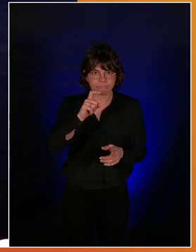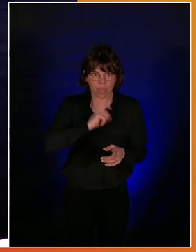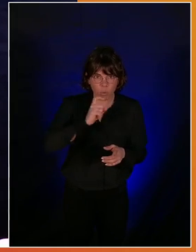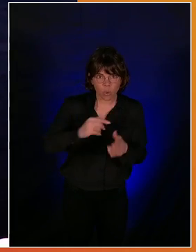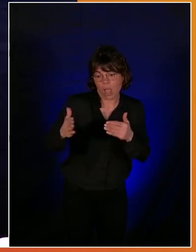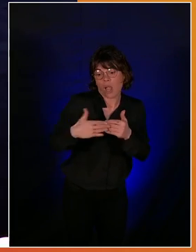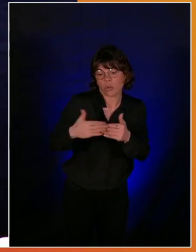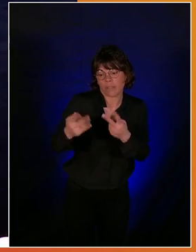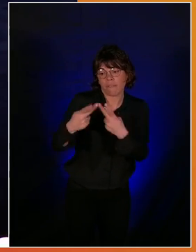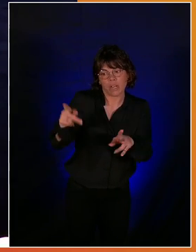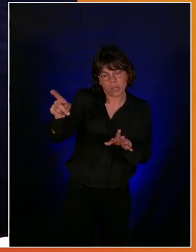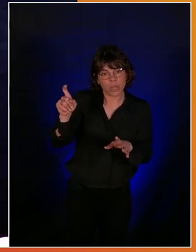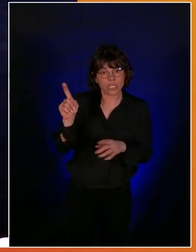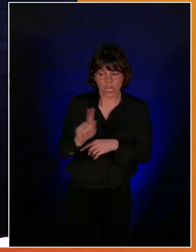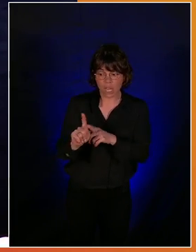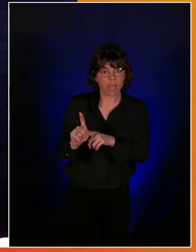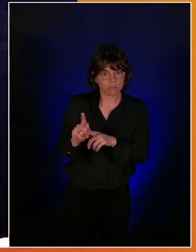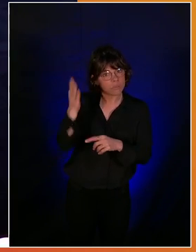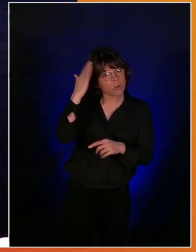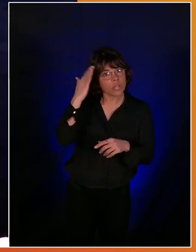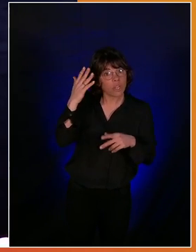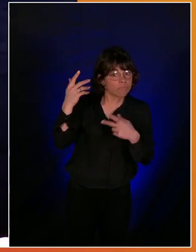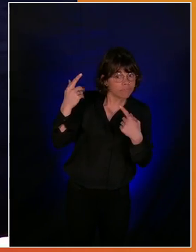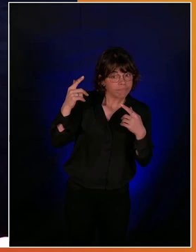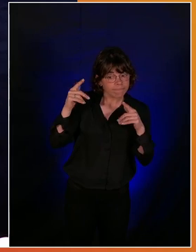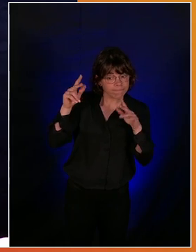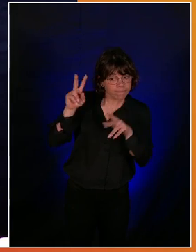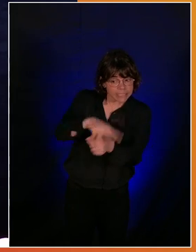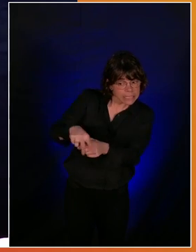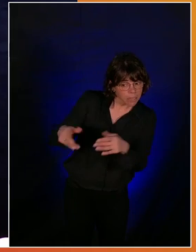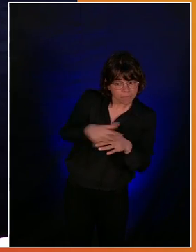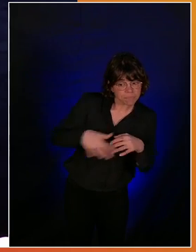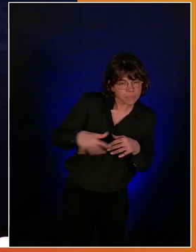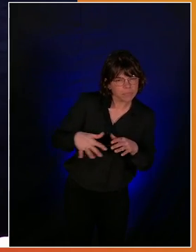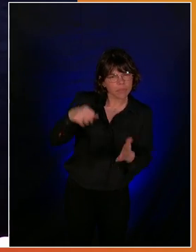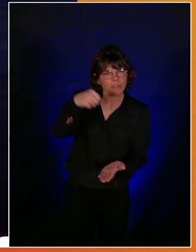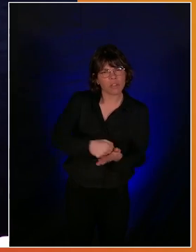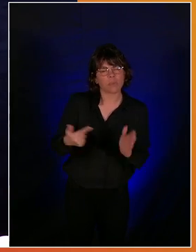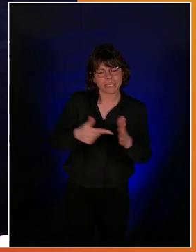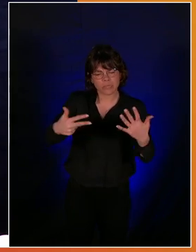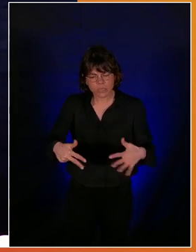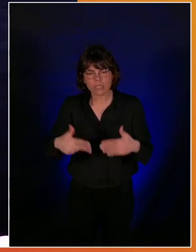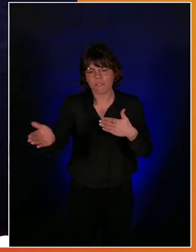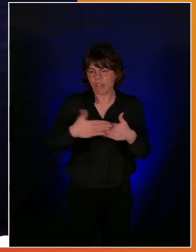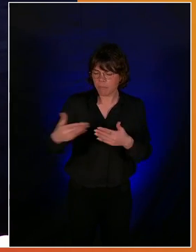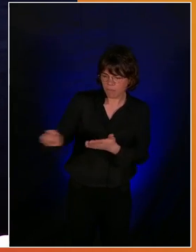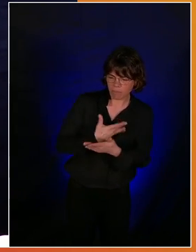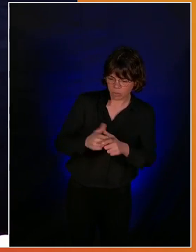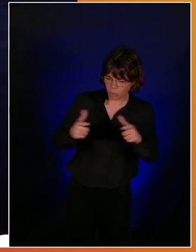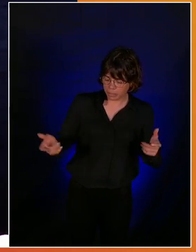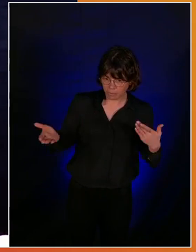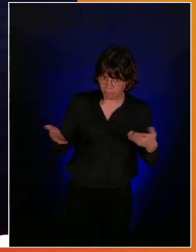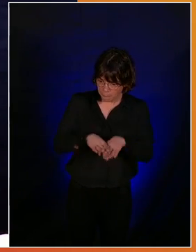à jersa pour ceux qui ont le temps de faire un peu de un peu de tourisme en 2018 fin 2018 on nous a annoncé la fermeture de notre